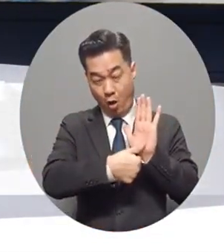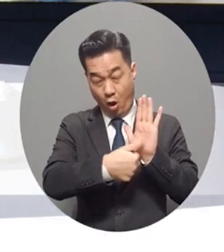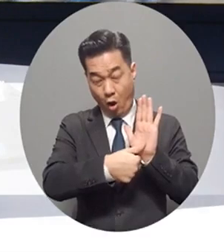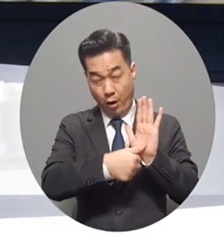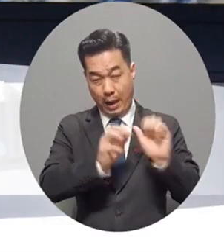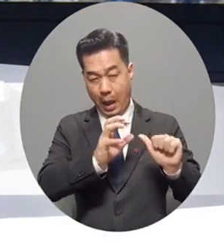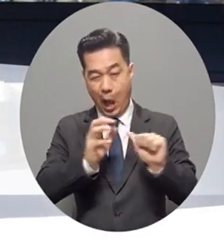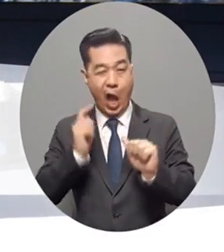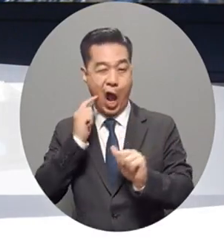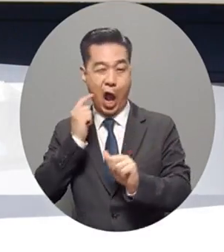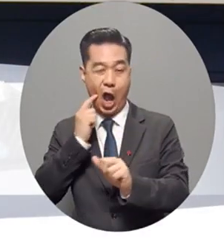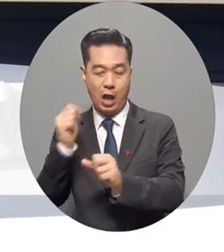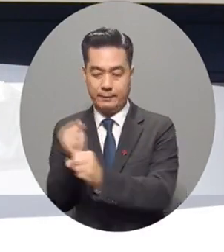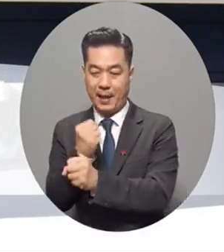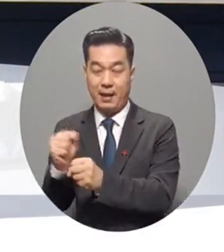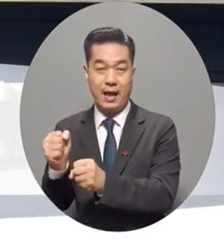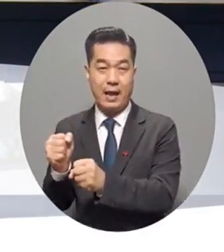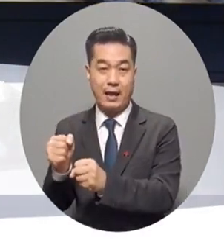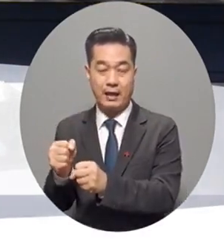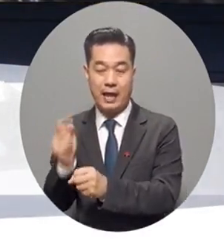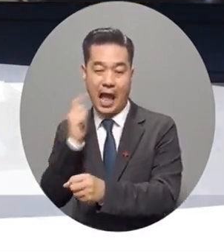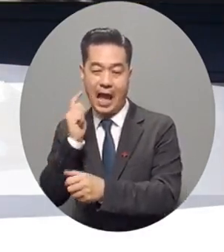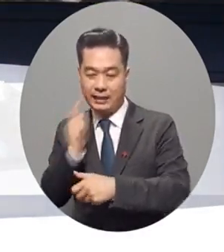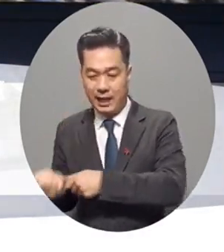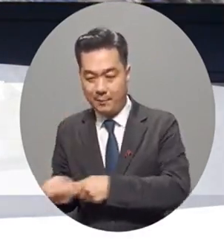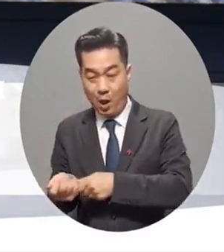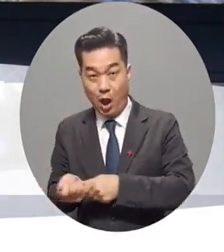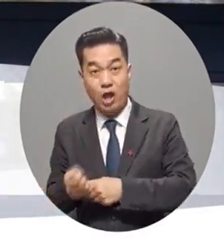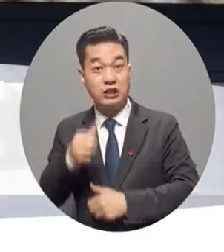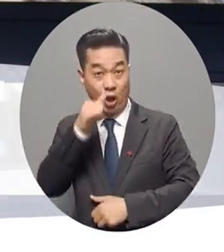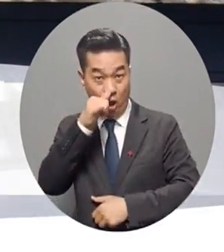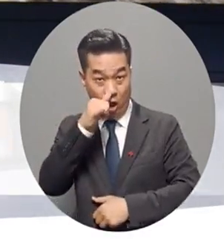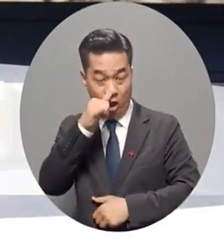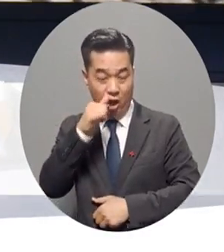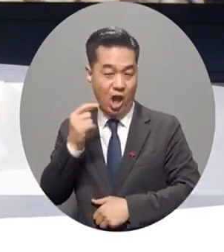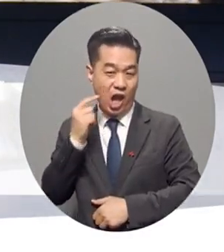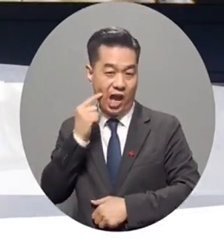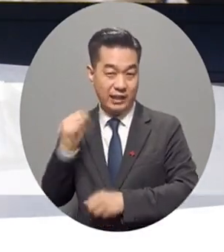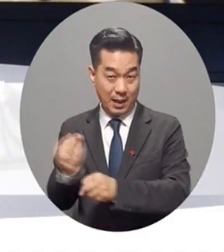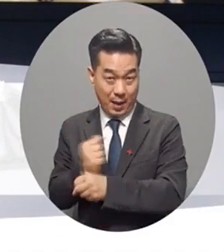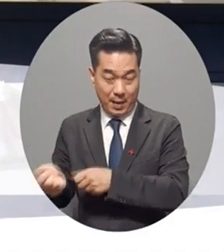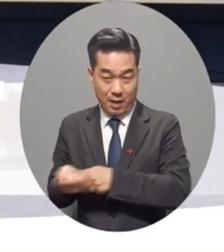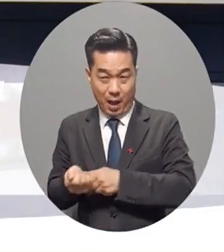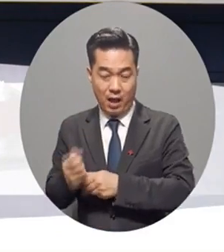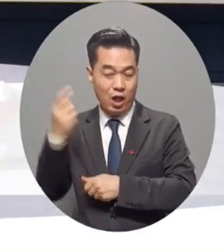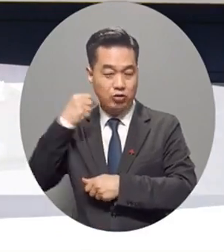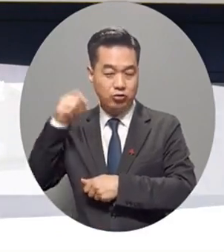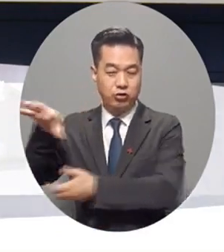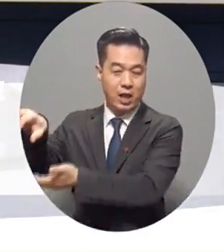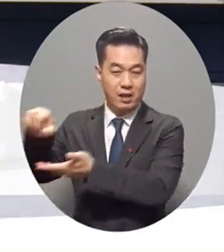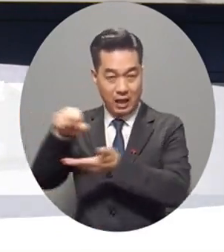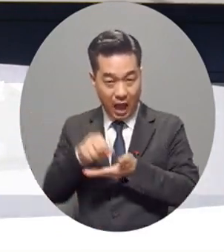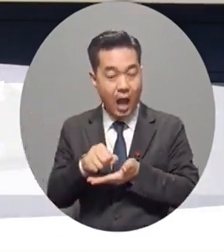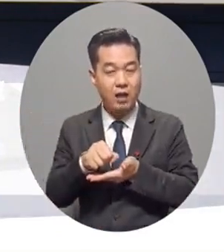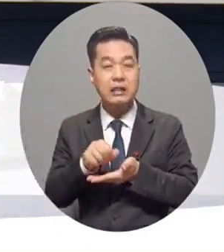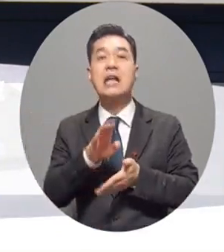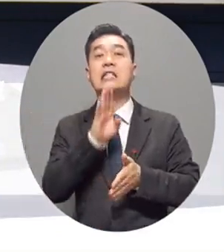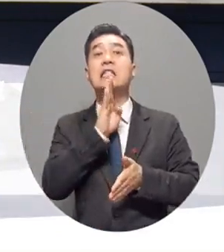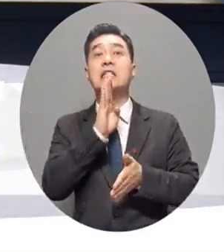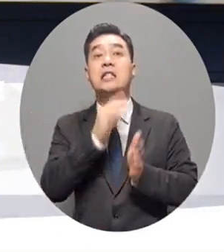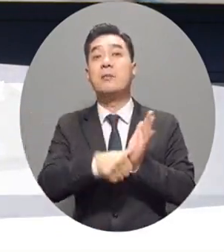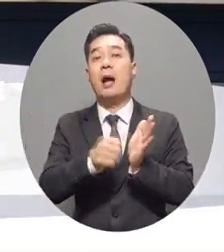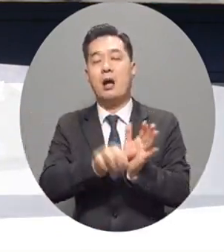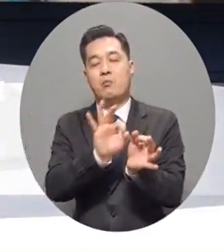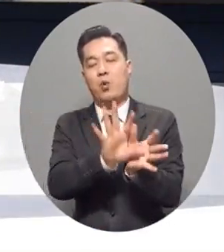이른바 짝퉁 골프채도 기승을 부리고 있습니다. 위조된 골프채를 중국에서 대거 가져와서 정품으로 속여 판